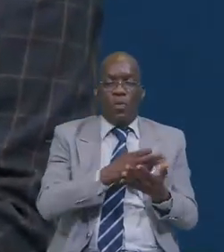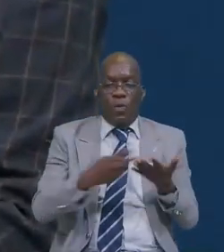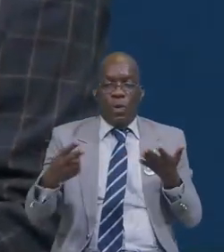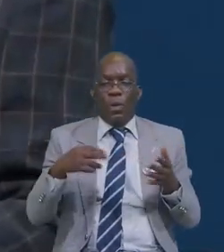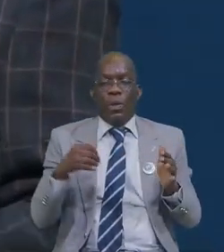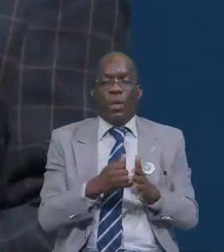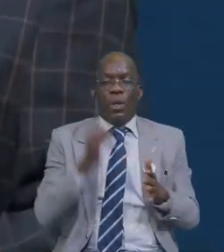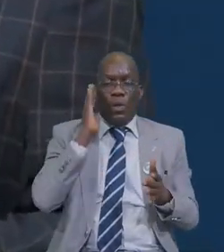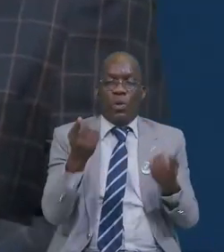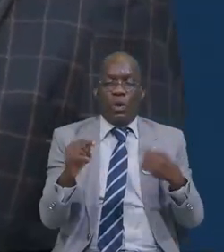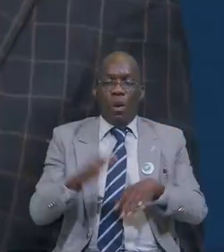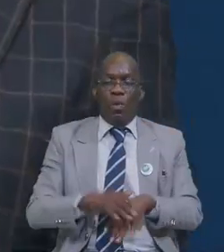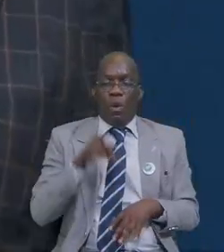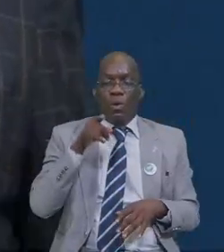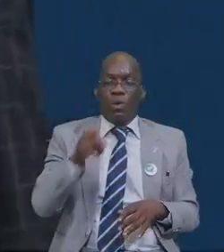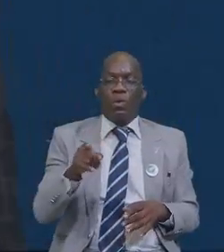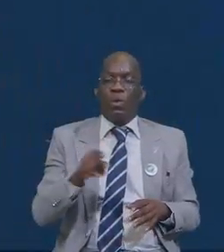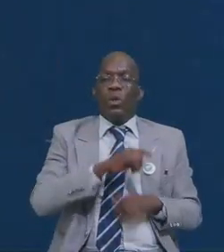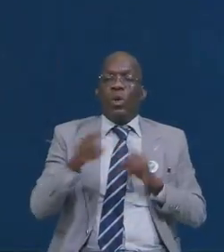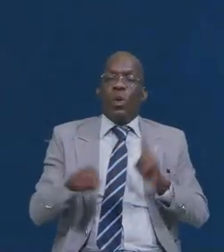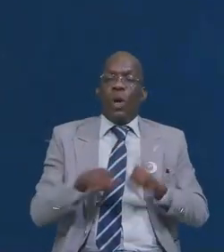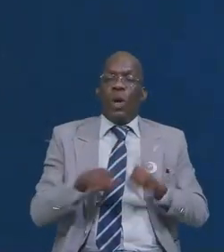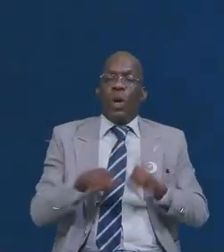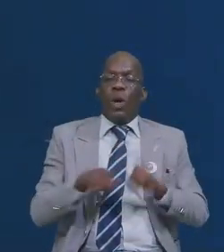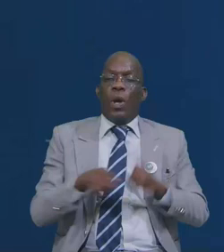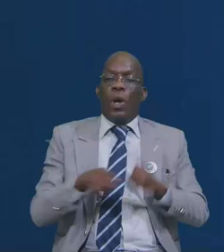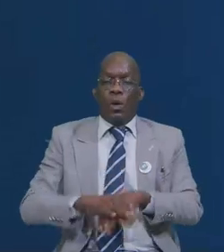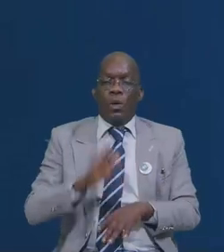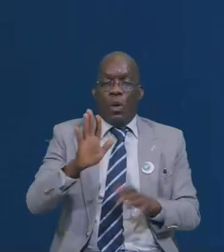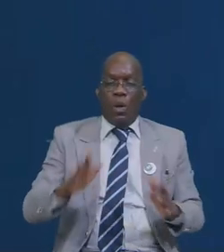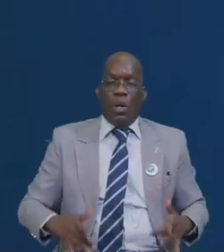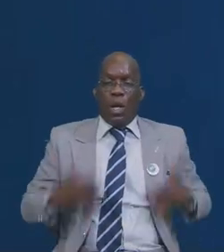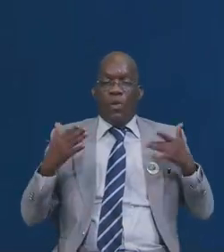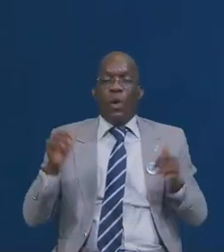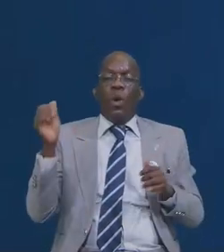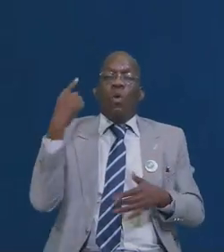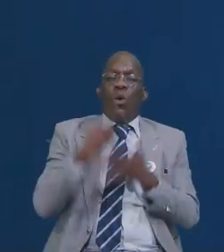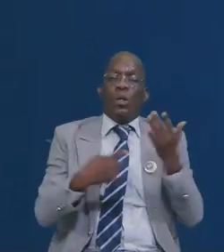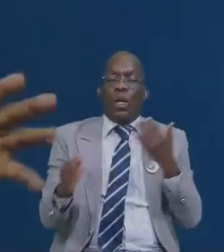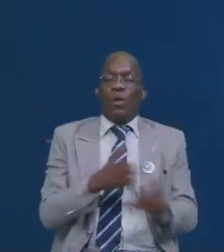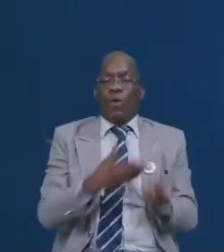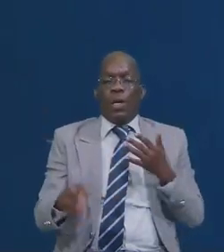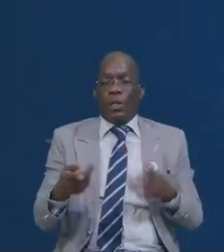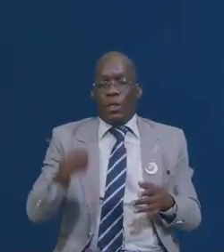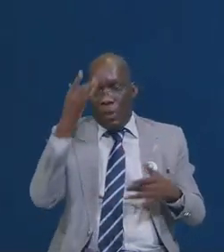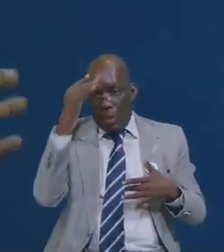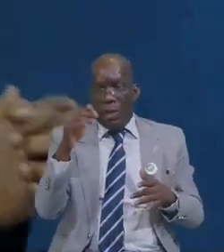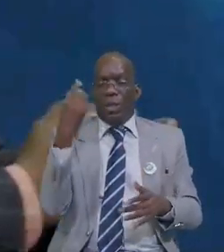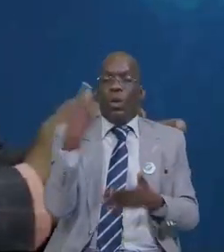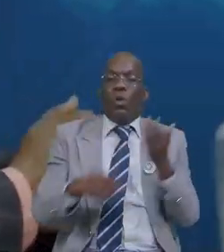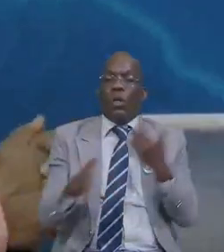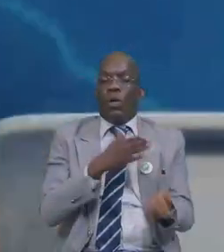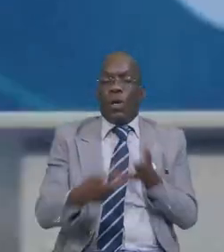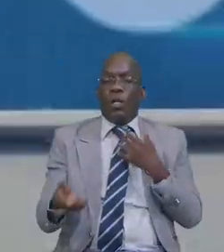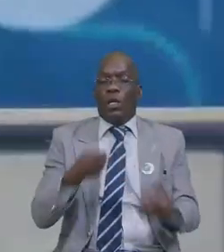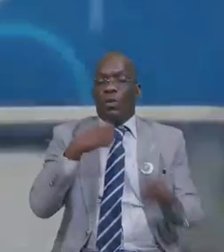faillir. Elle viendra sur toi. Et quand elle vient sur toi, ce soir, peu importe la maladie, quelle que soit l'infirmité, quel que